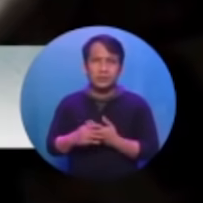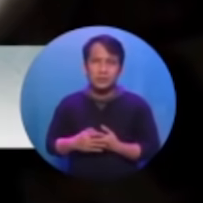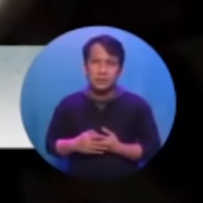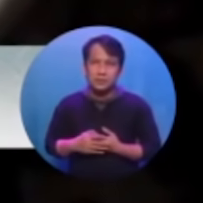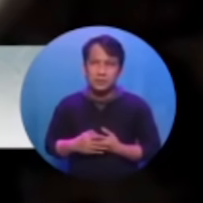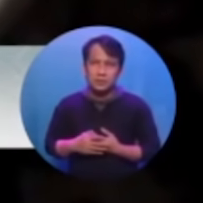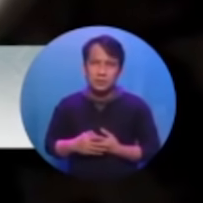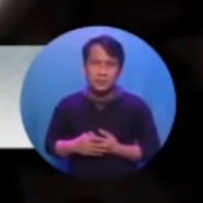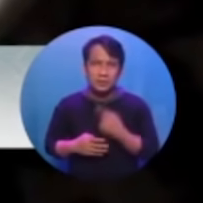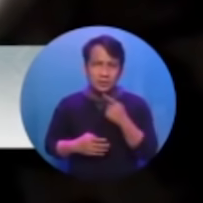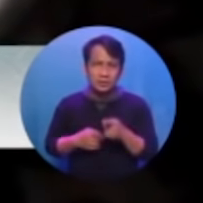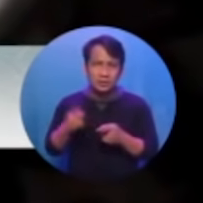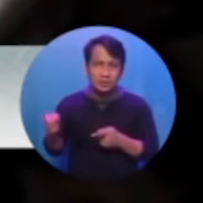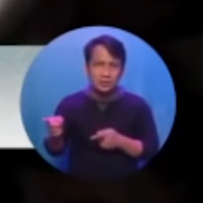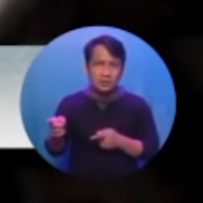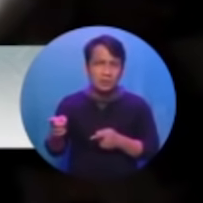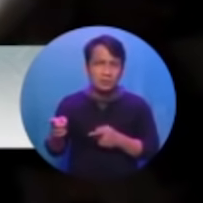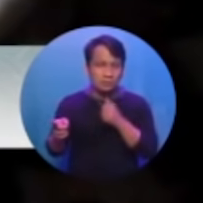So yung...